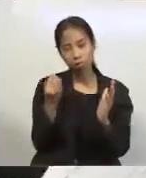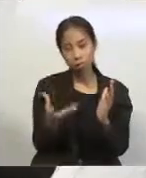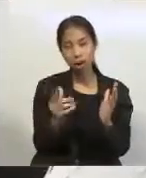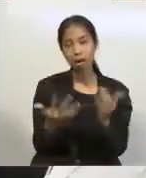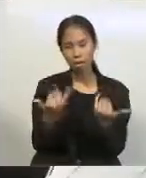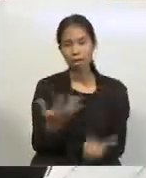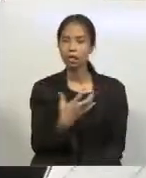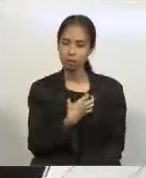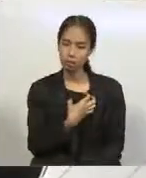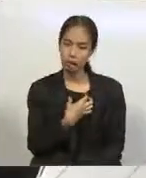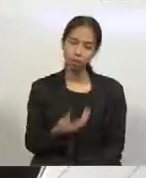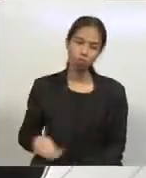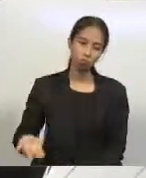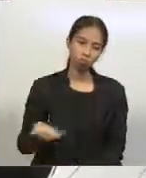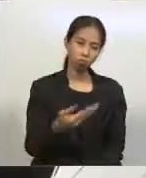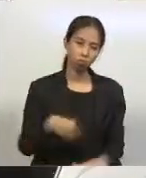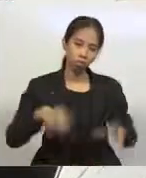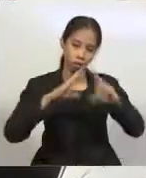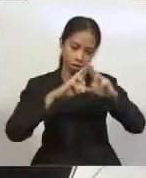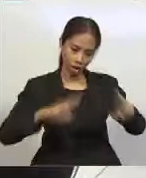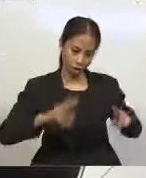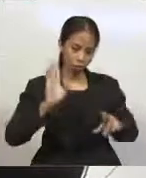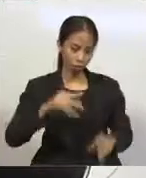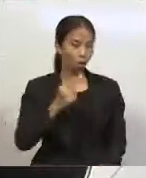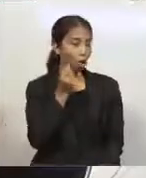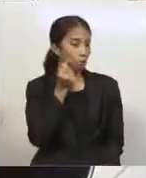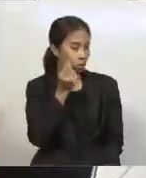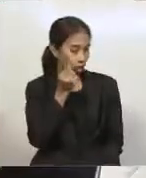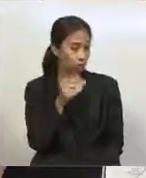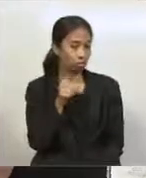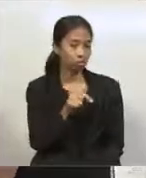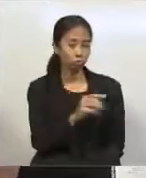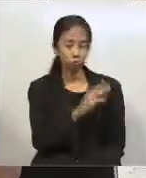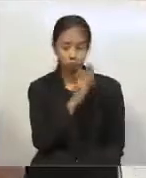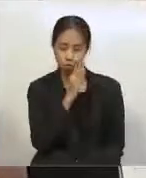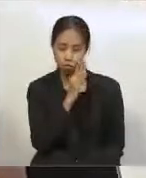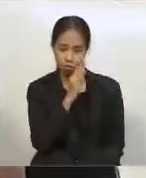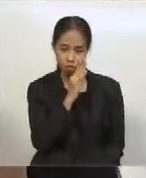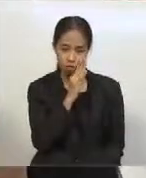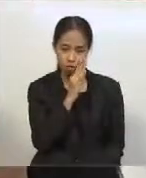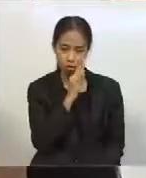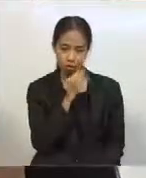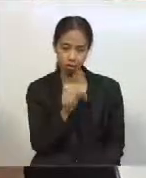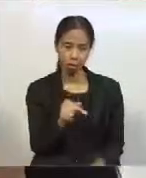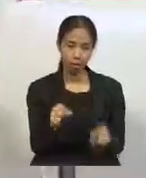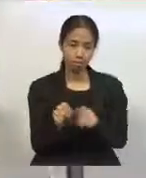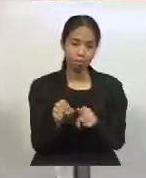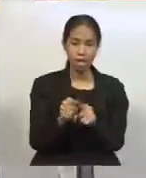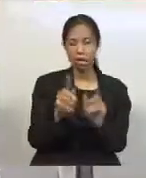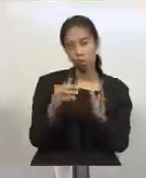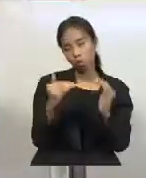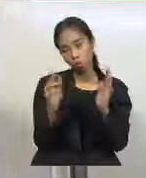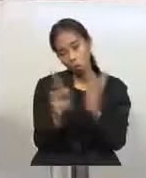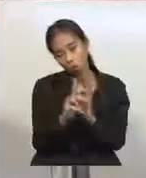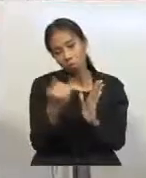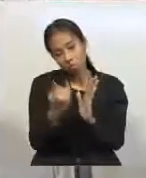จึงต้องการรณรงค์ให้ผู้ประกอบการร้านค้าเนี่ยทำความเข้าใจตรงกันหากพบว่ามีการกระทำการฝ่าฝืนกฎเกณฑ์ข้อก